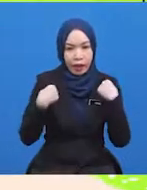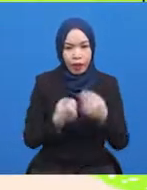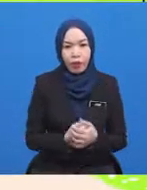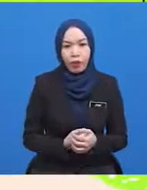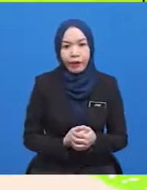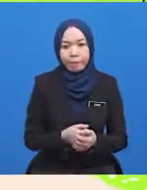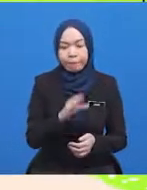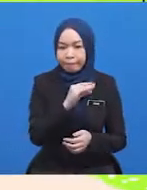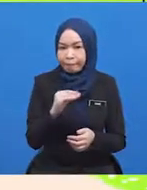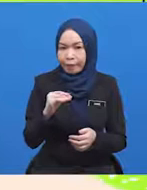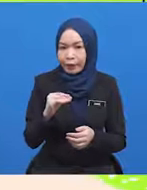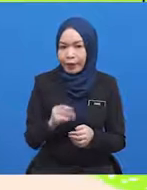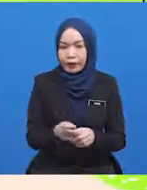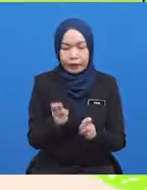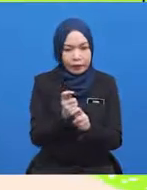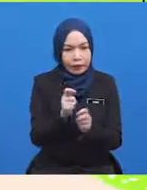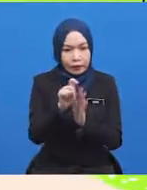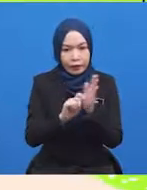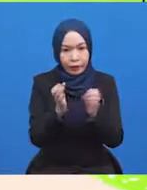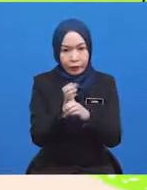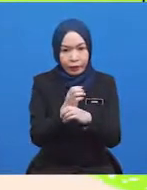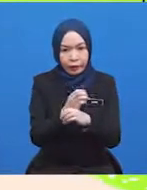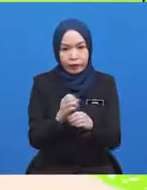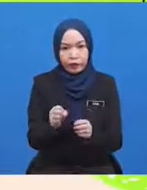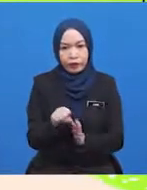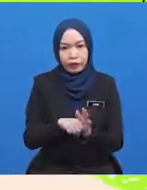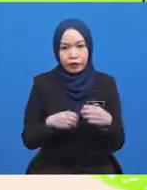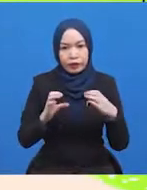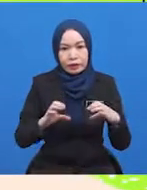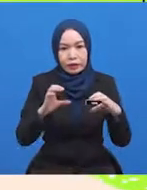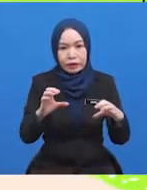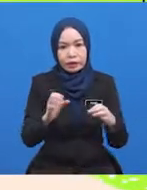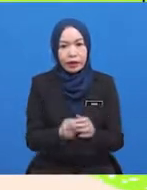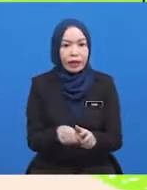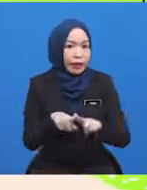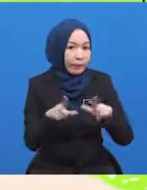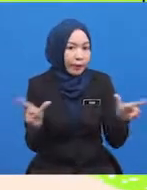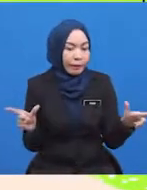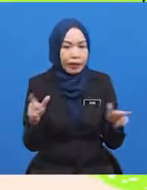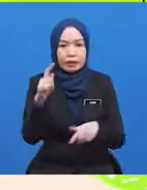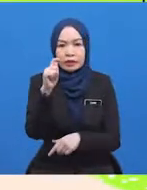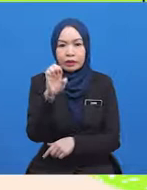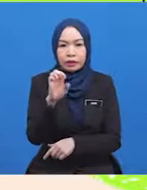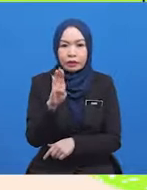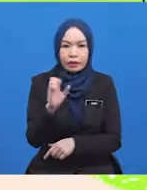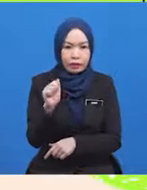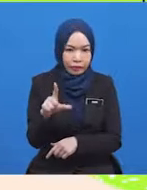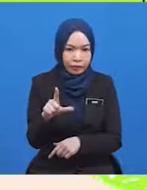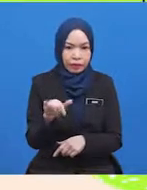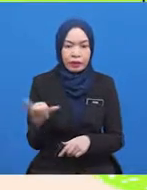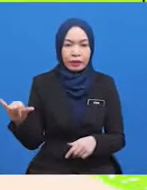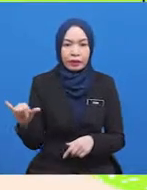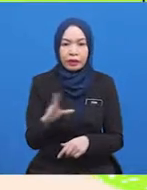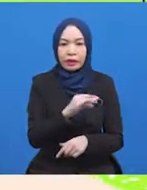terbentuk secara berlapis-lapis dan setiap lapisan berbeza ketebalannya. Batuan enapan